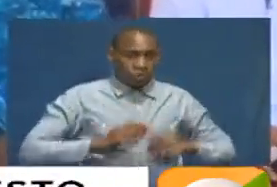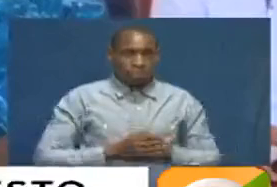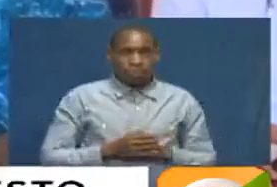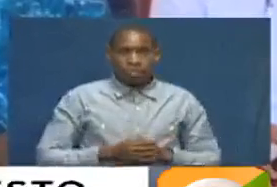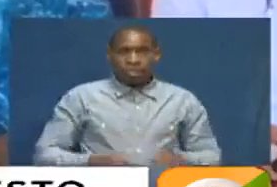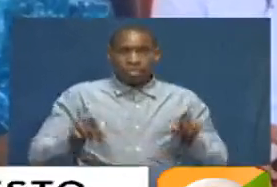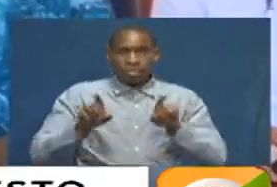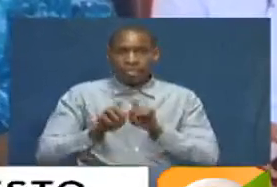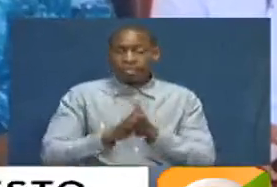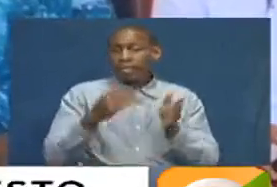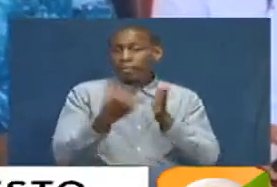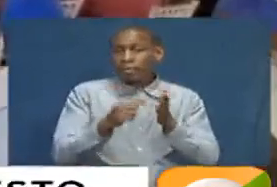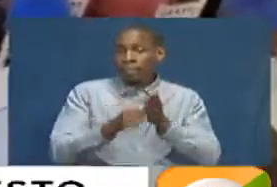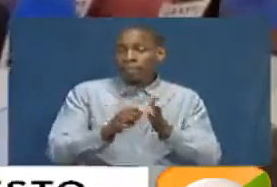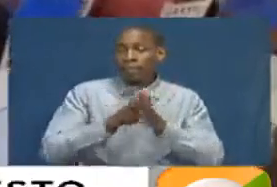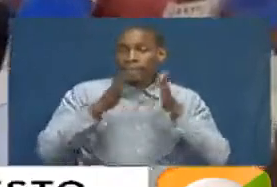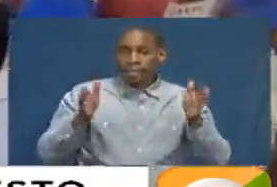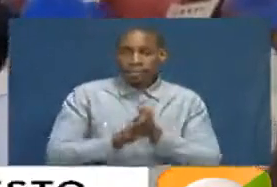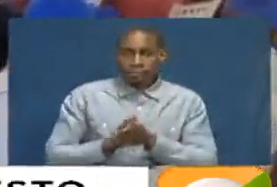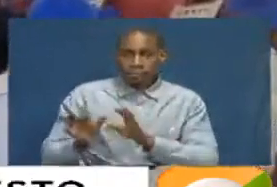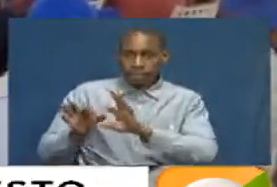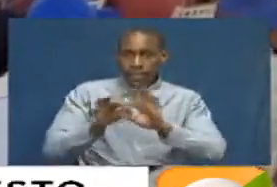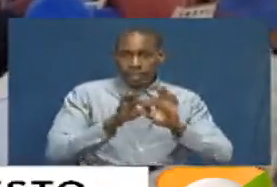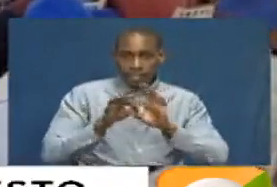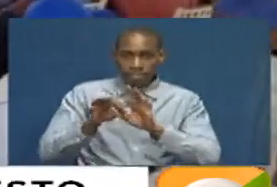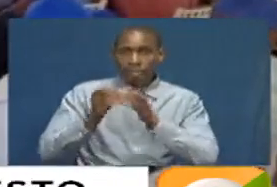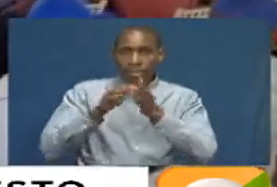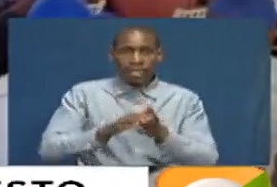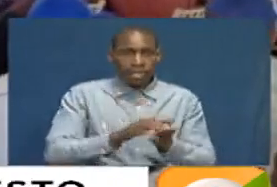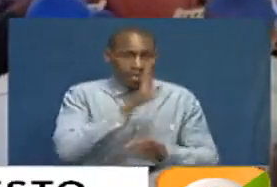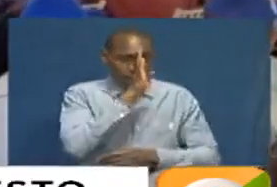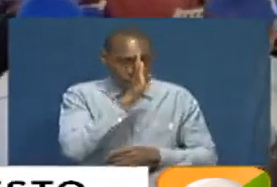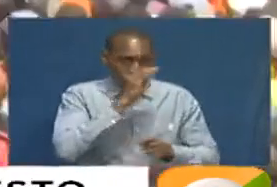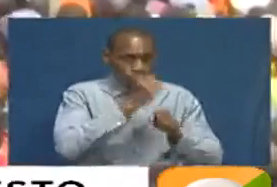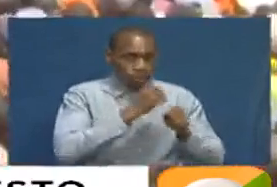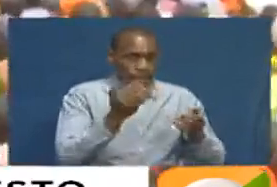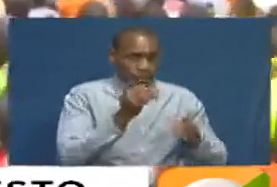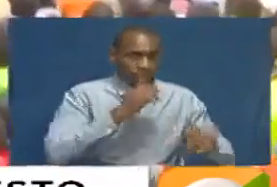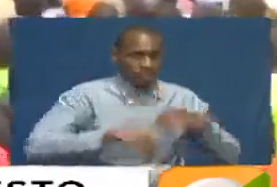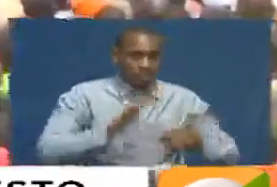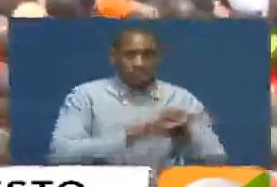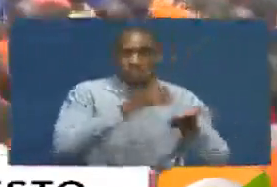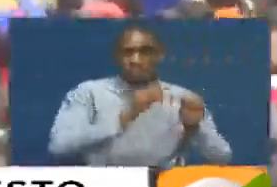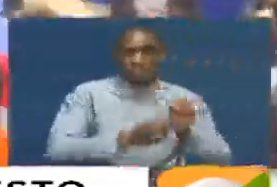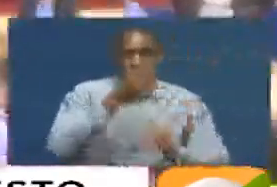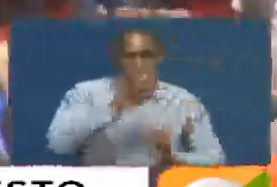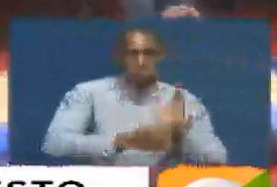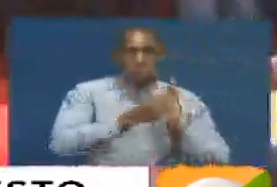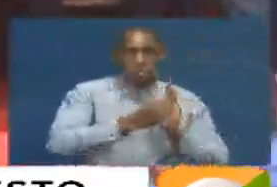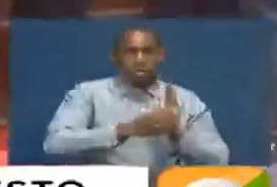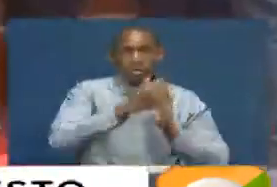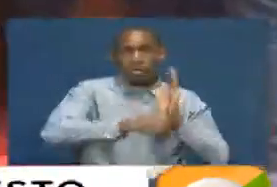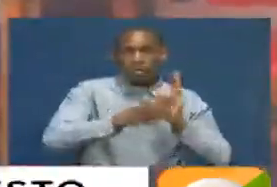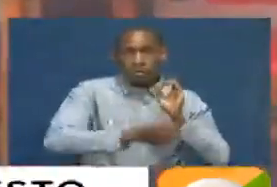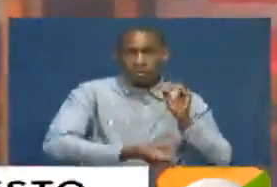Na hiyo ndiyo shida zaidi. Azimio leaders questioned why the war on corruption did not feature in Ruto's much